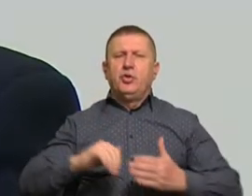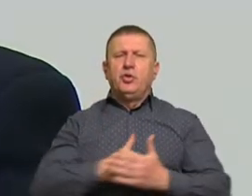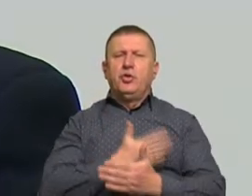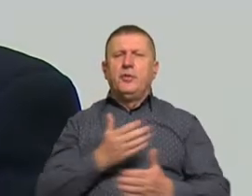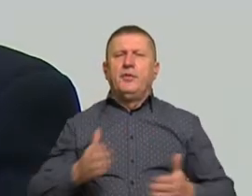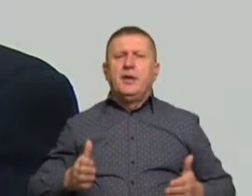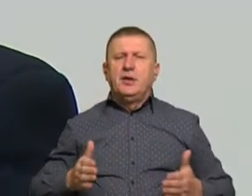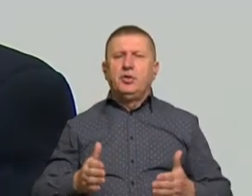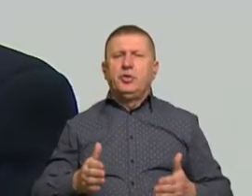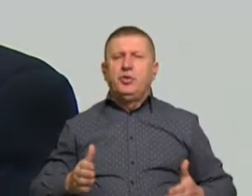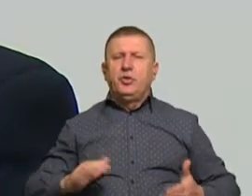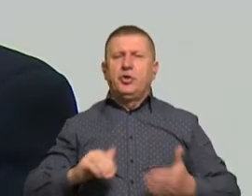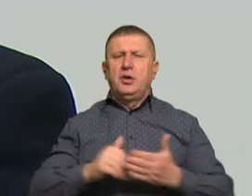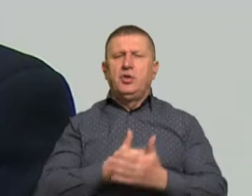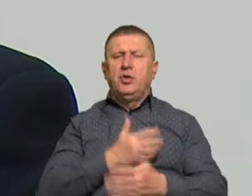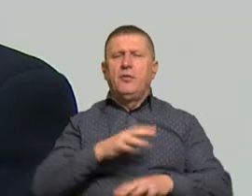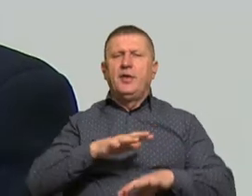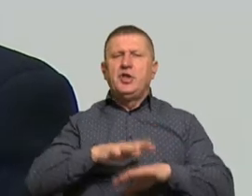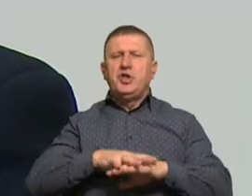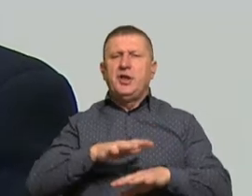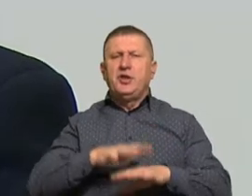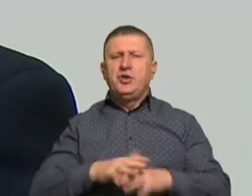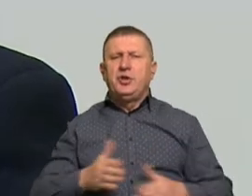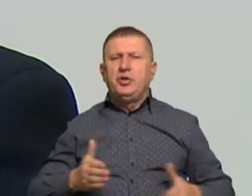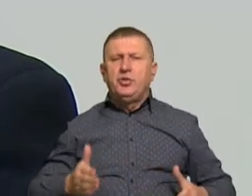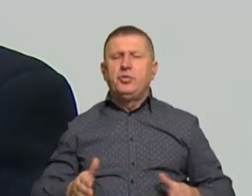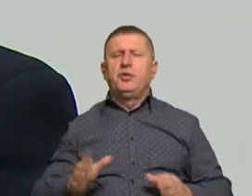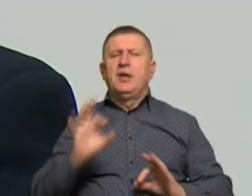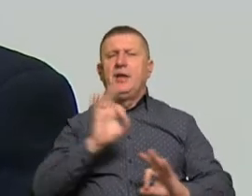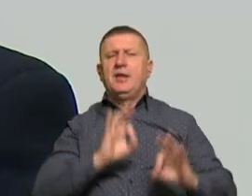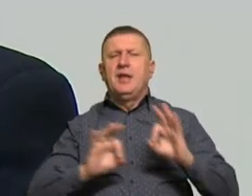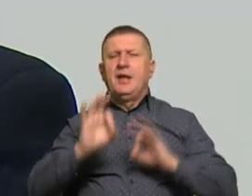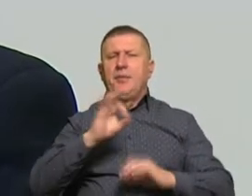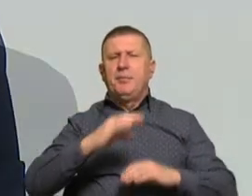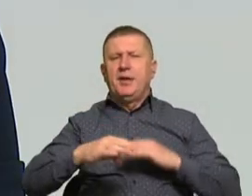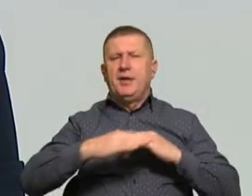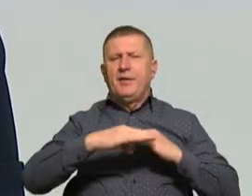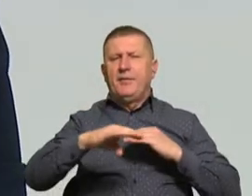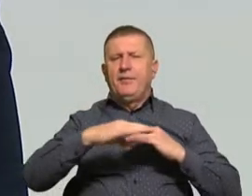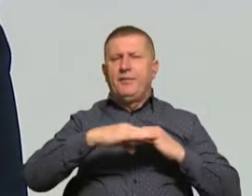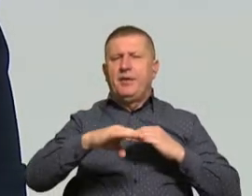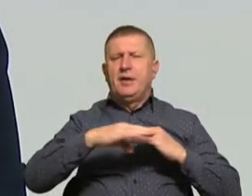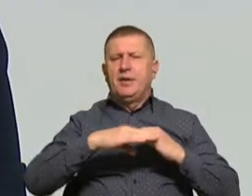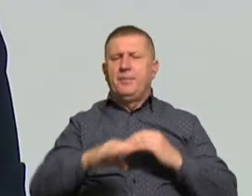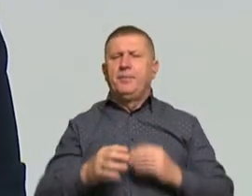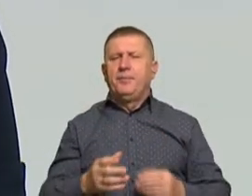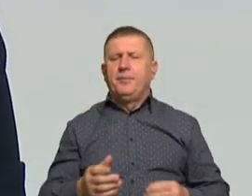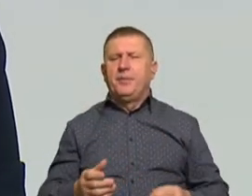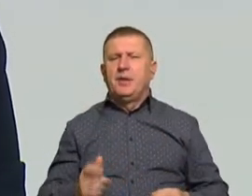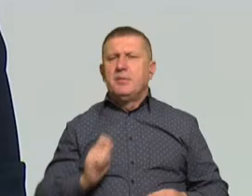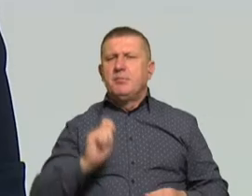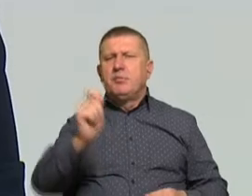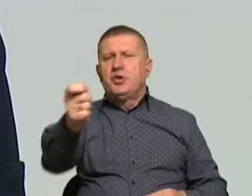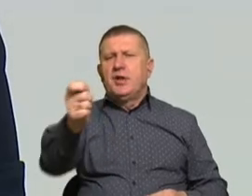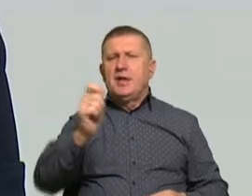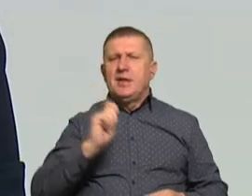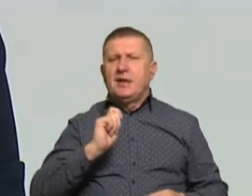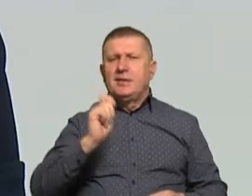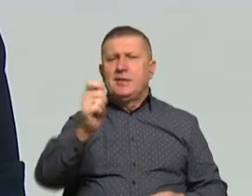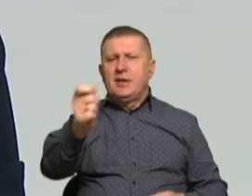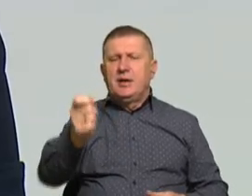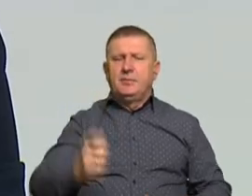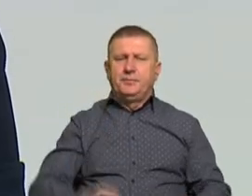drogi, nowe sieci dróg i naprawa infrastruktury drogowej. Oferta przejazdowa,